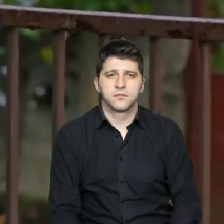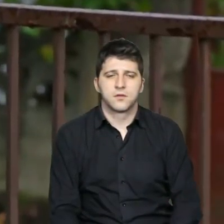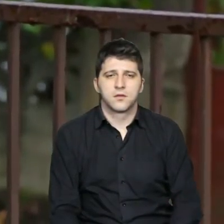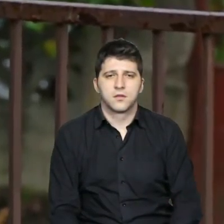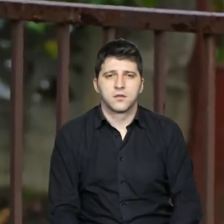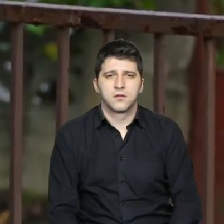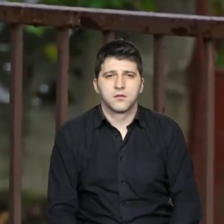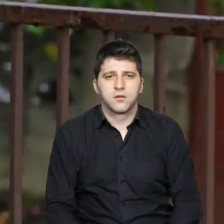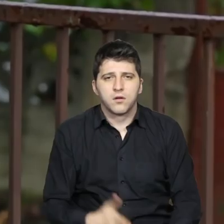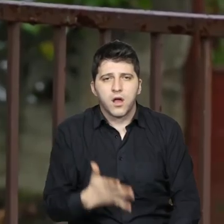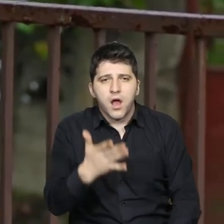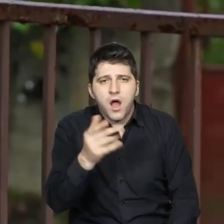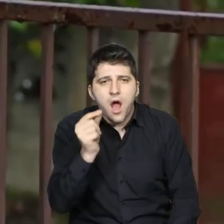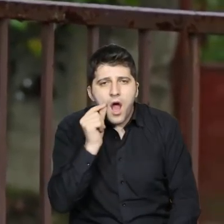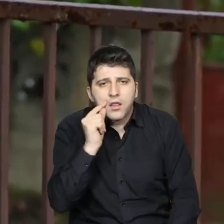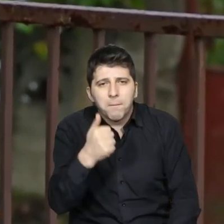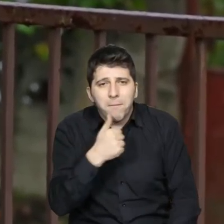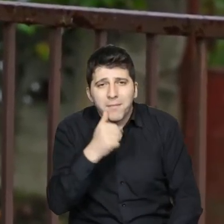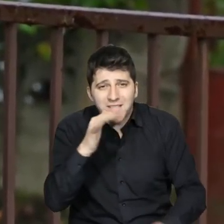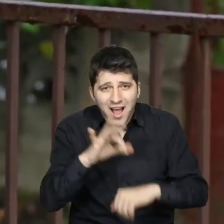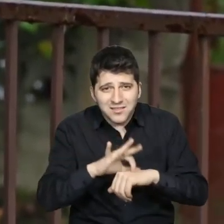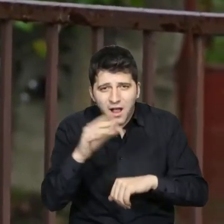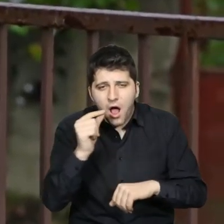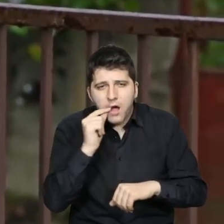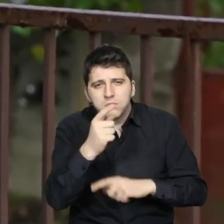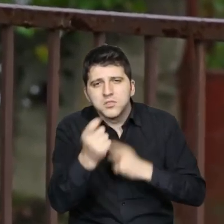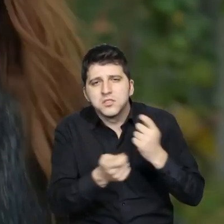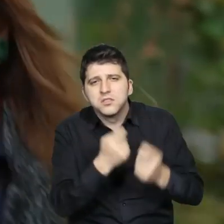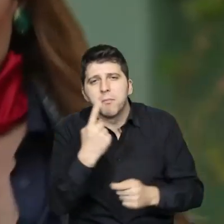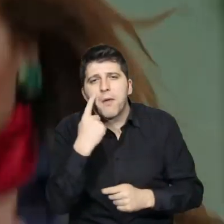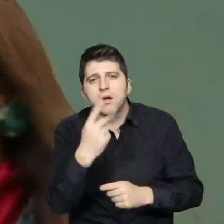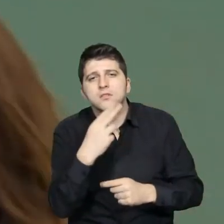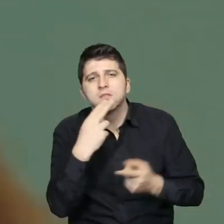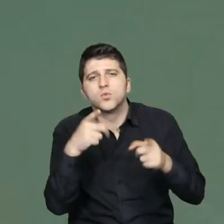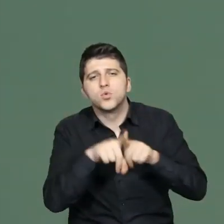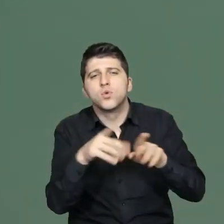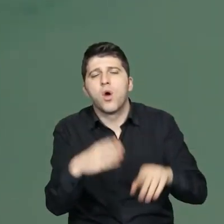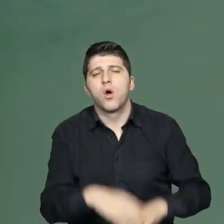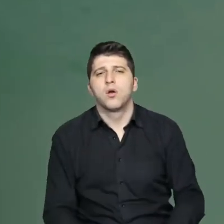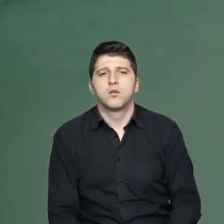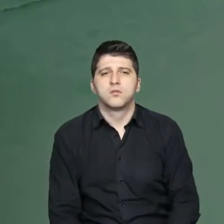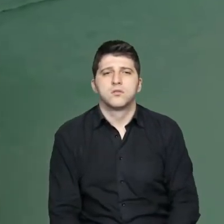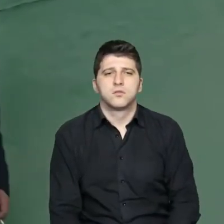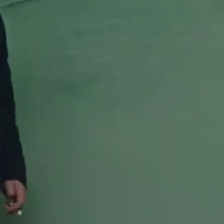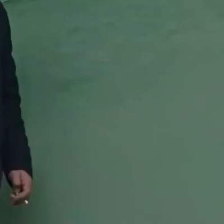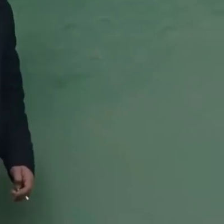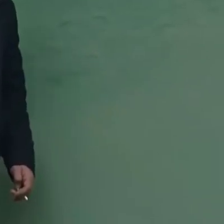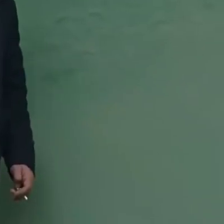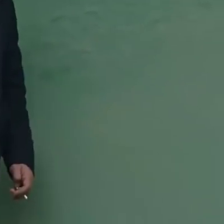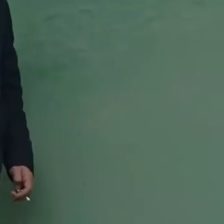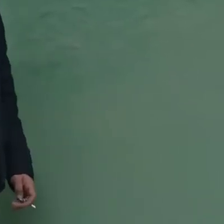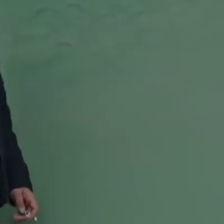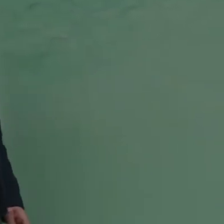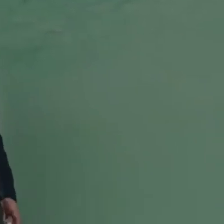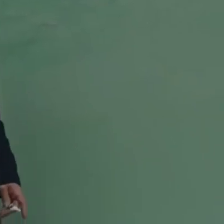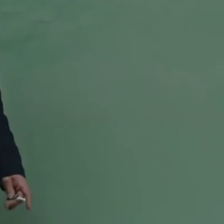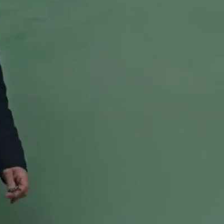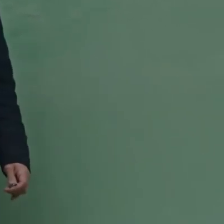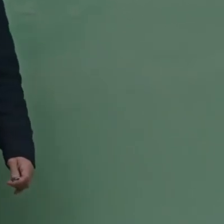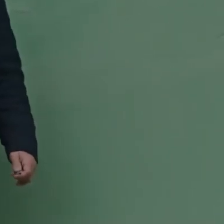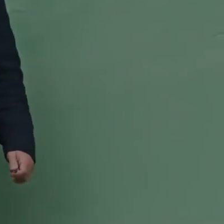Ayol adamın babası hastanelerde. Adamın yaptığına bak ya. Alev ağlayarak koşuyor.